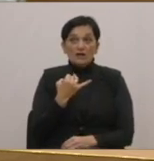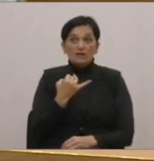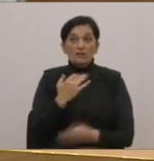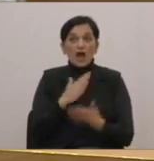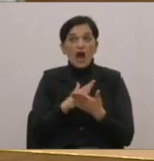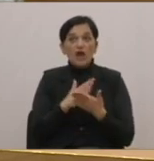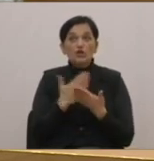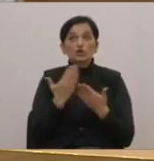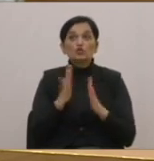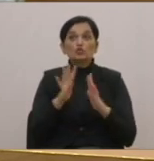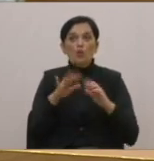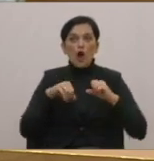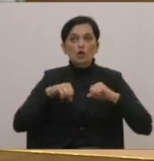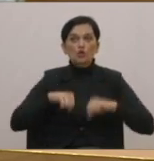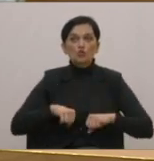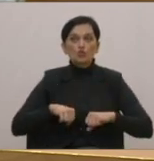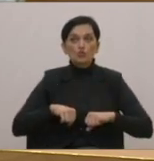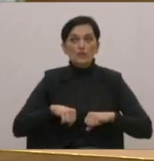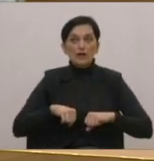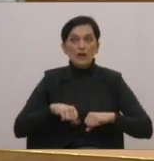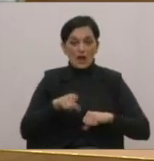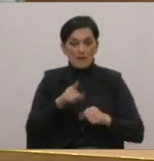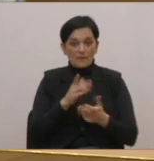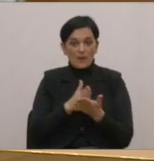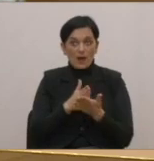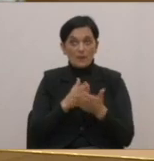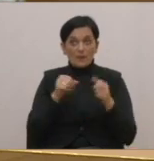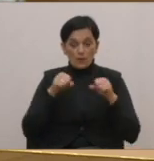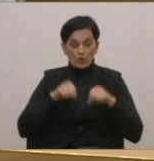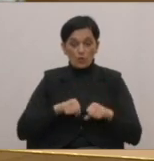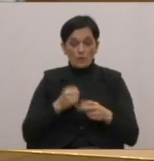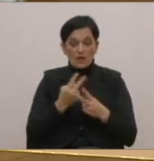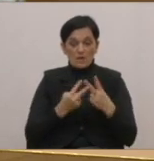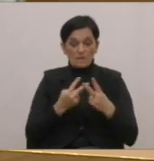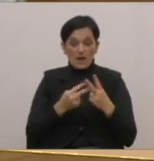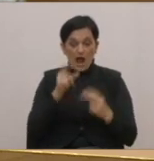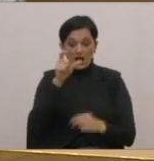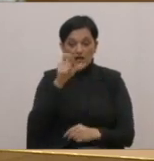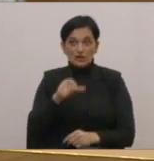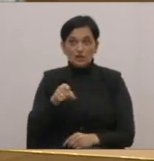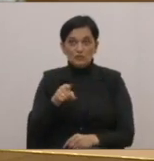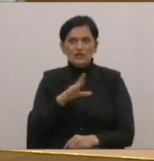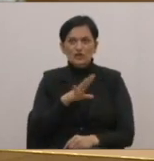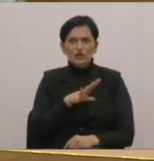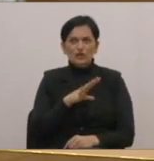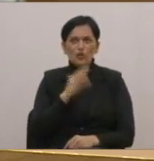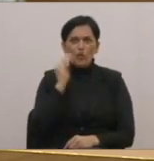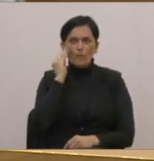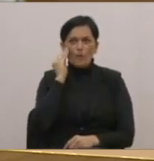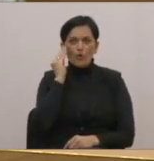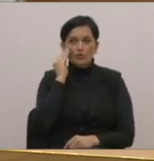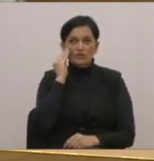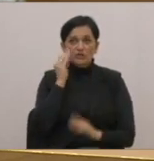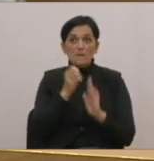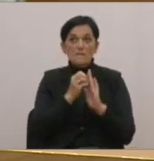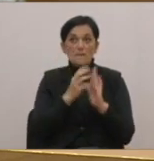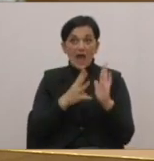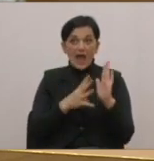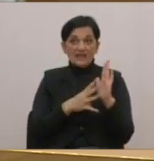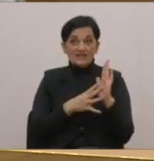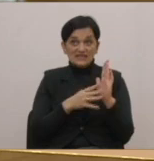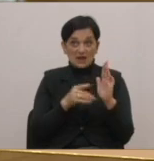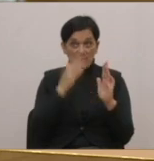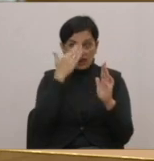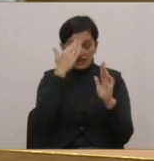aris tu arais upleba ce am o calibre buni. Anu upleba patimri, simtora, ihoi, ha, smosa zrebe, mai schamete tauși, mai